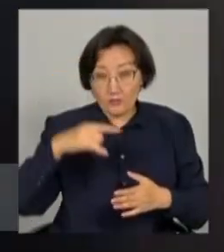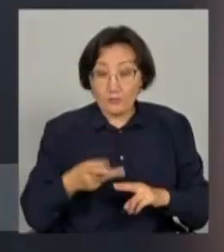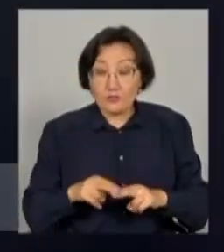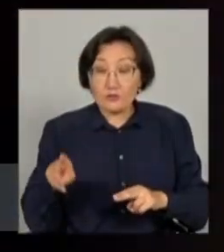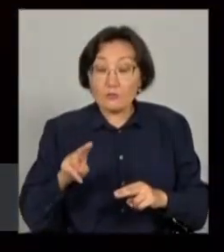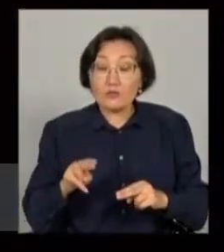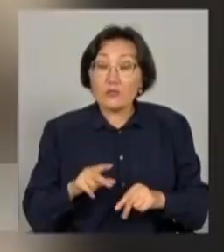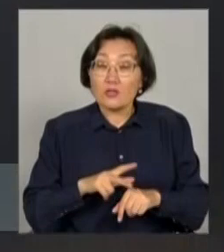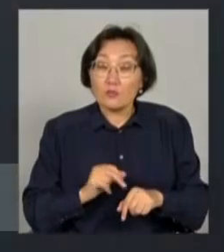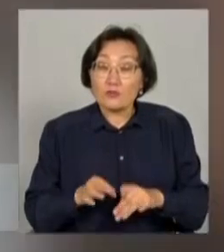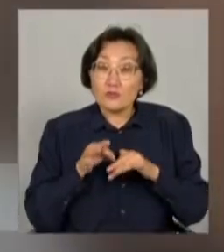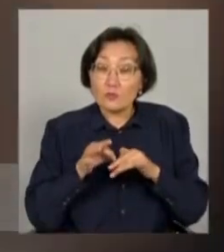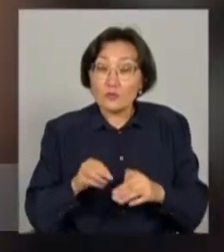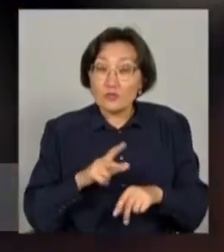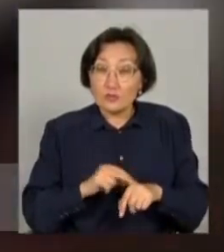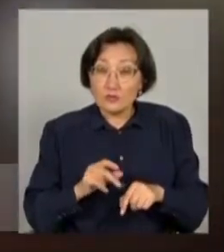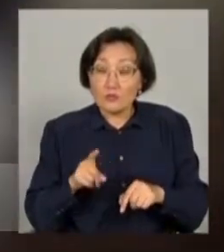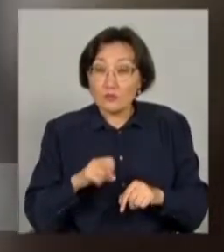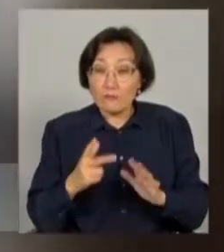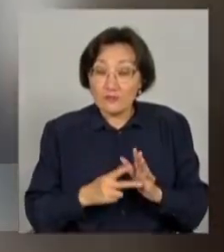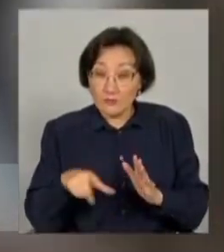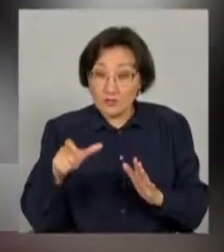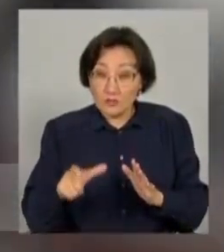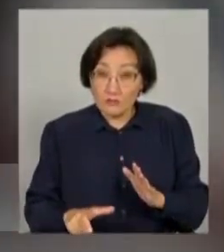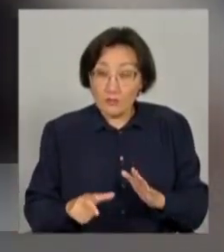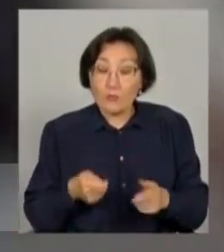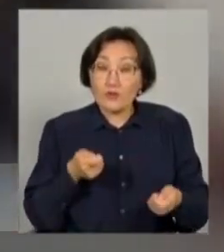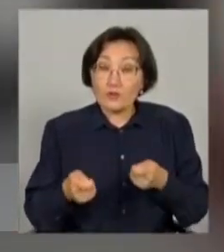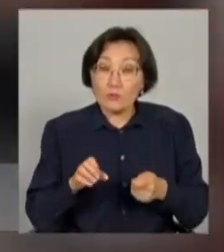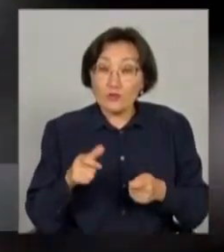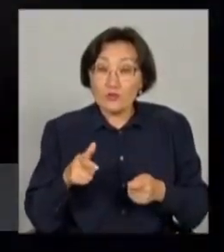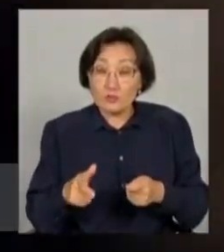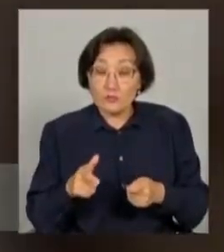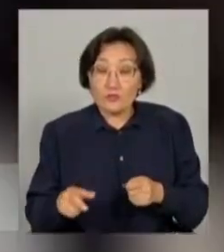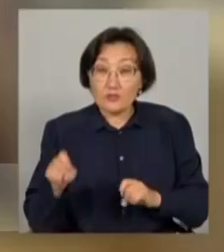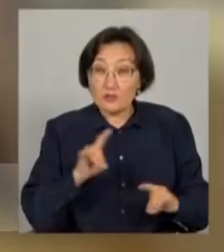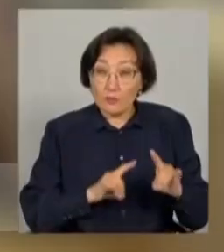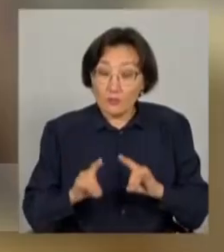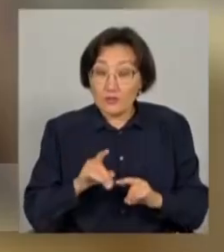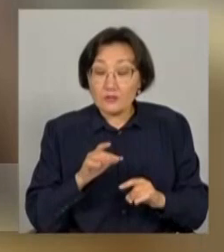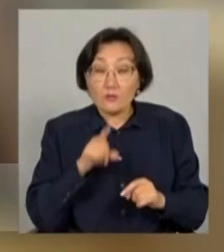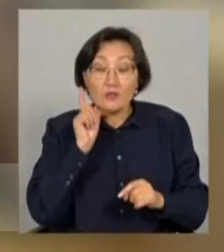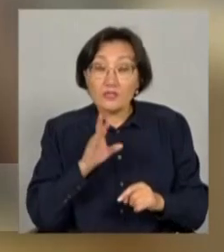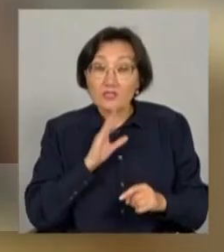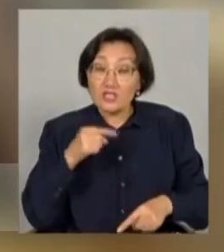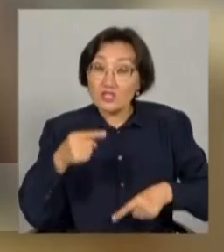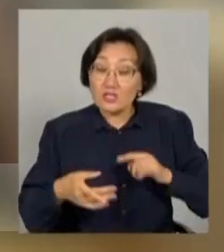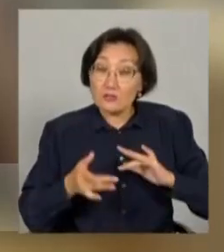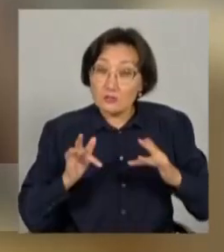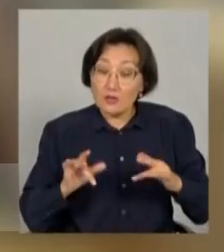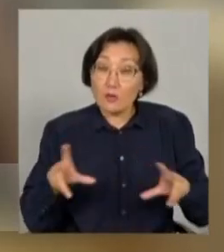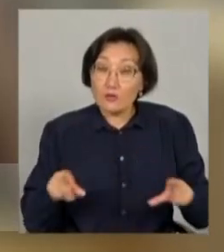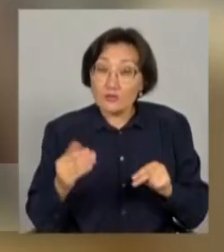МВД, стражи порядка доставили в полицию 118 человек. Организаторы ОПГ вербовали молодых девушек через социальные сети